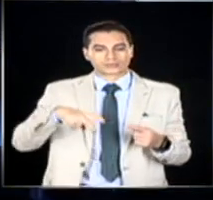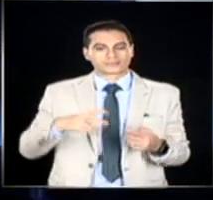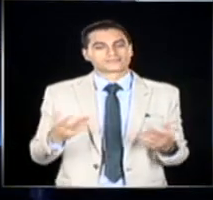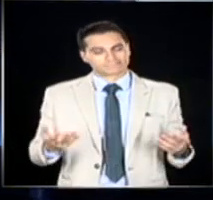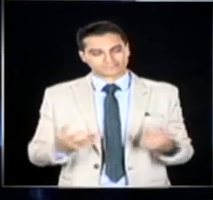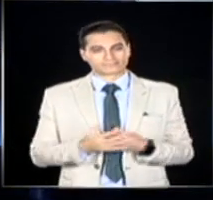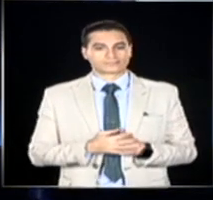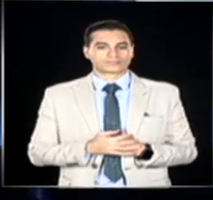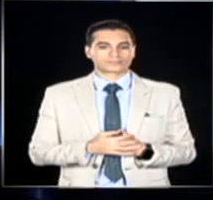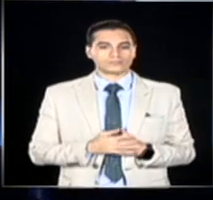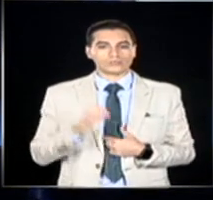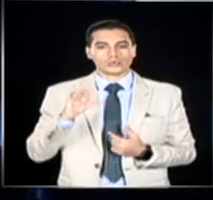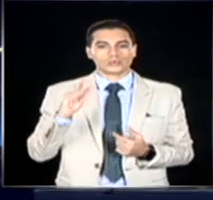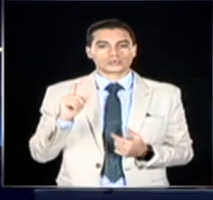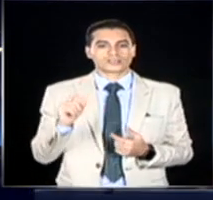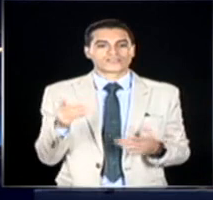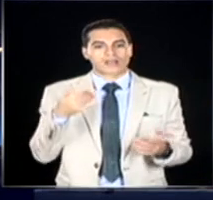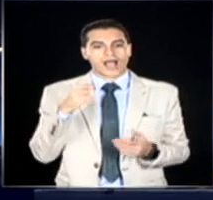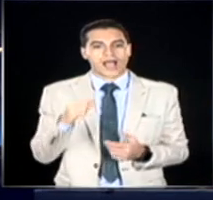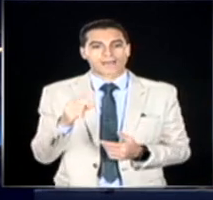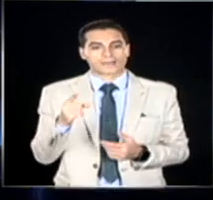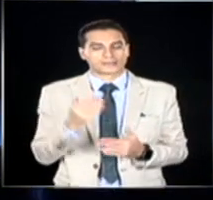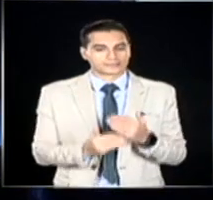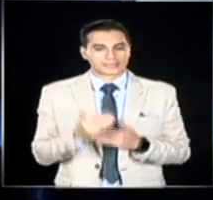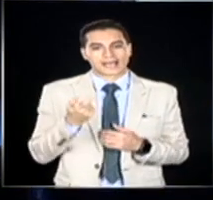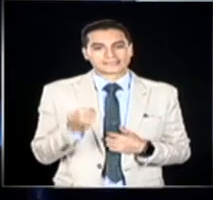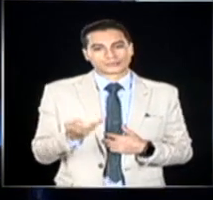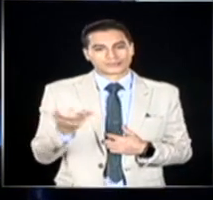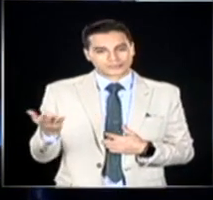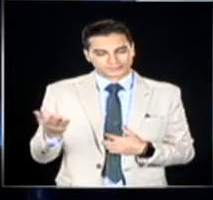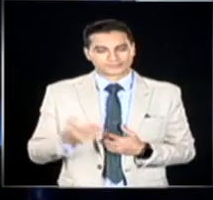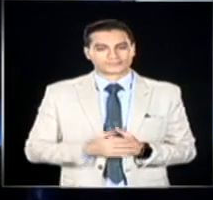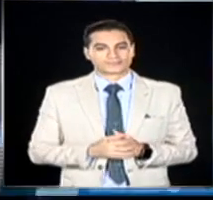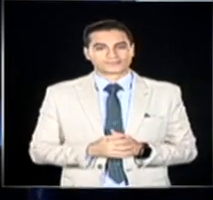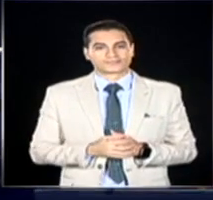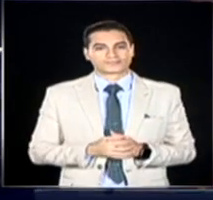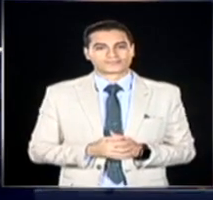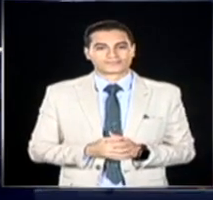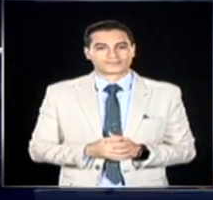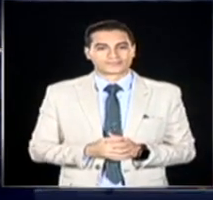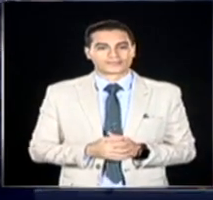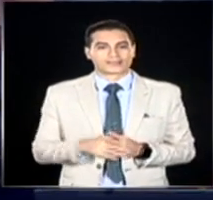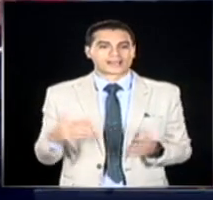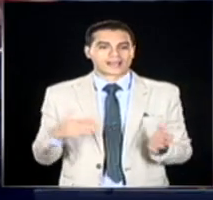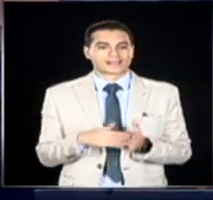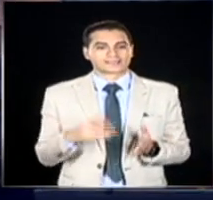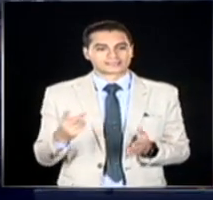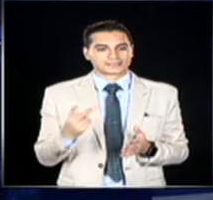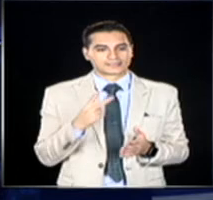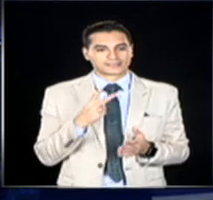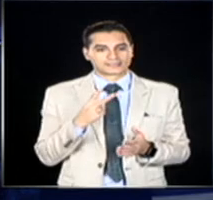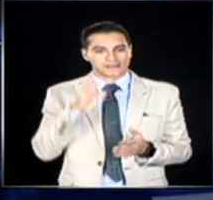1981. يوسف أحمد بقيت 35. آخر اثنين،